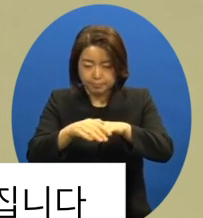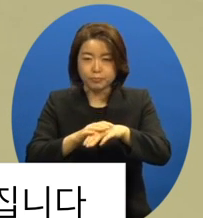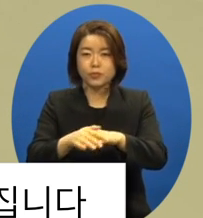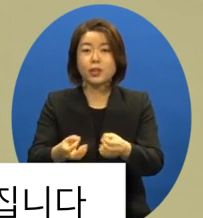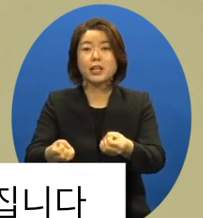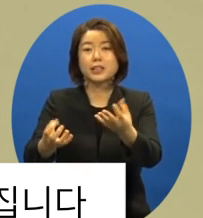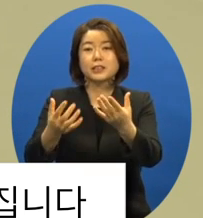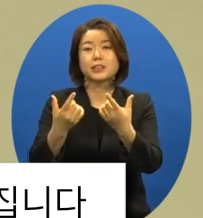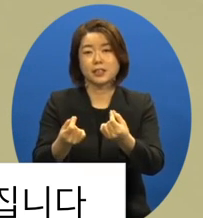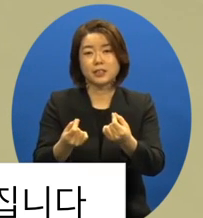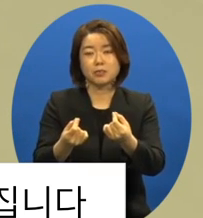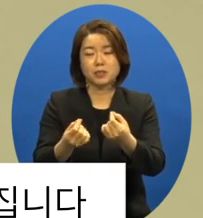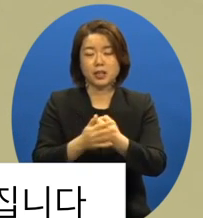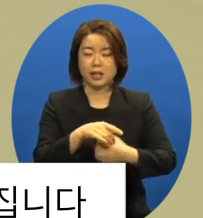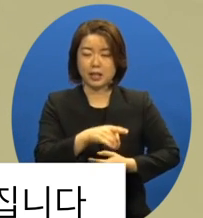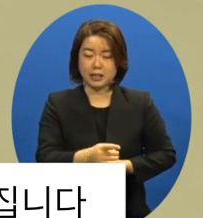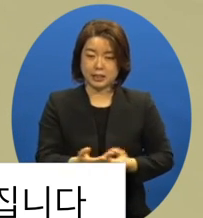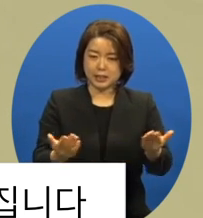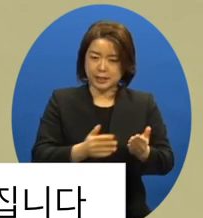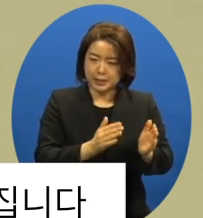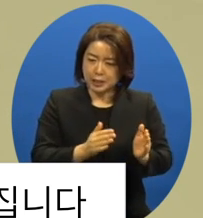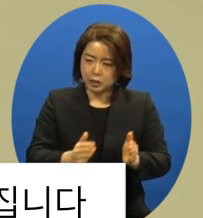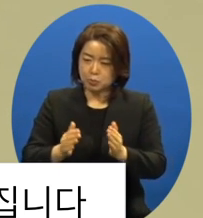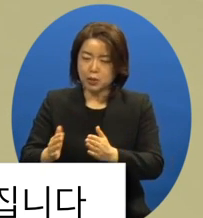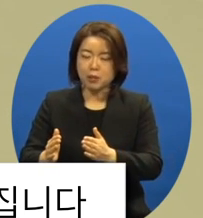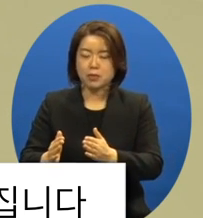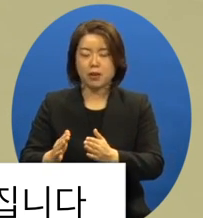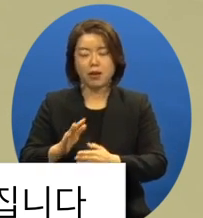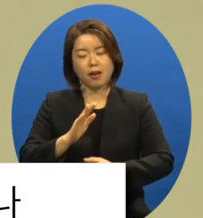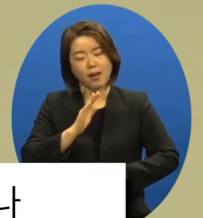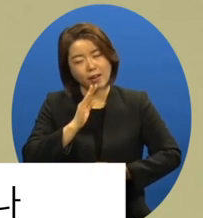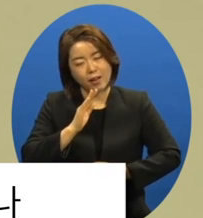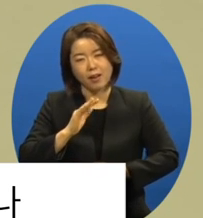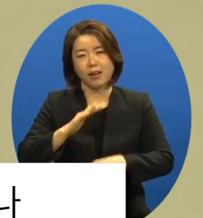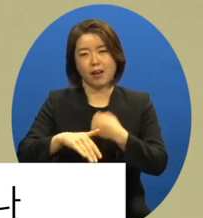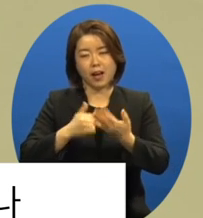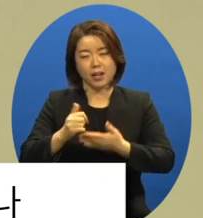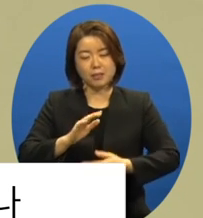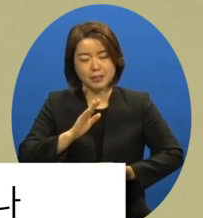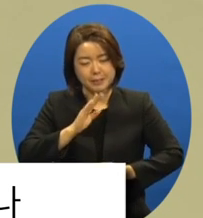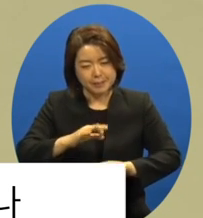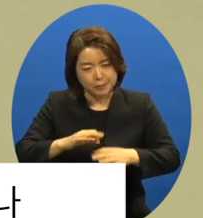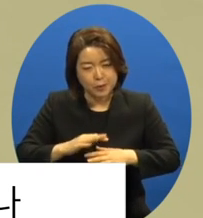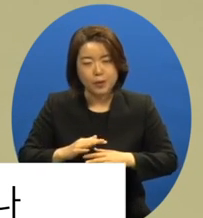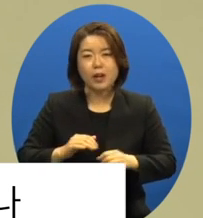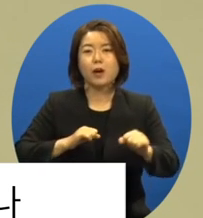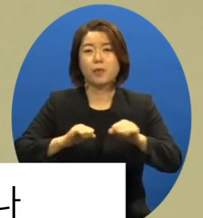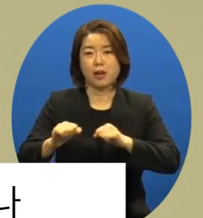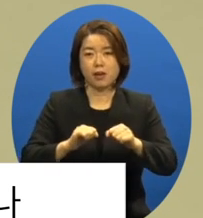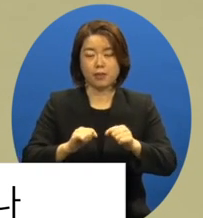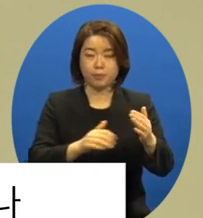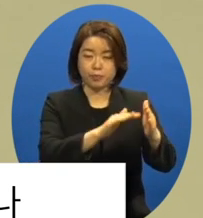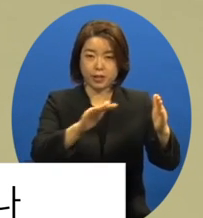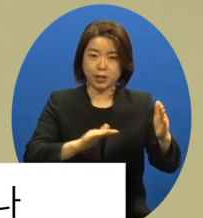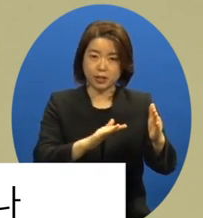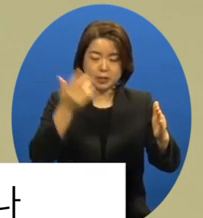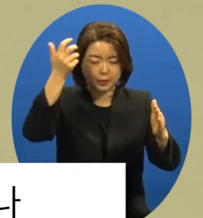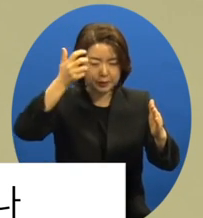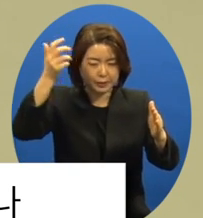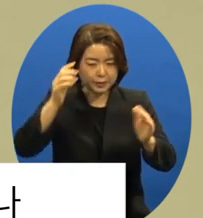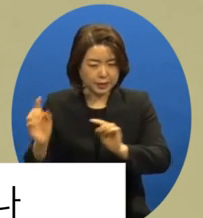진행하면서 참 놀라운 하나님의 계획이라고 믿어집니다. 가정의 회복, 가정의 영적인